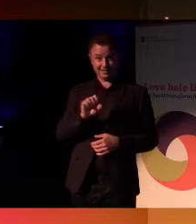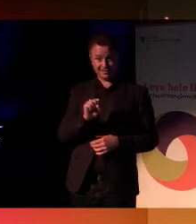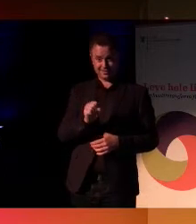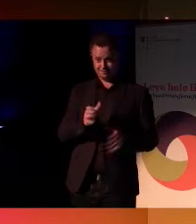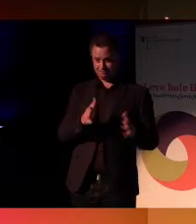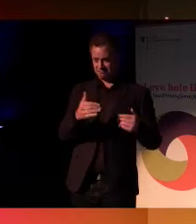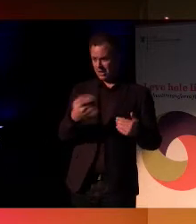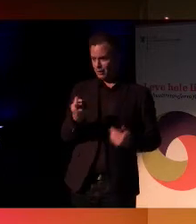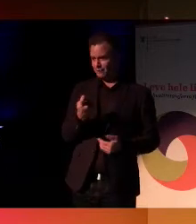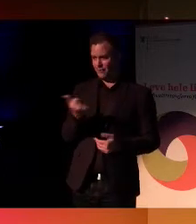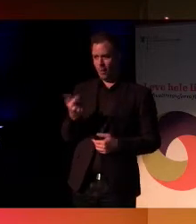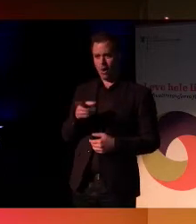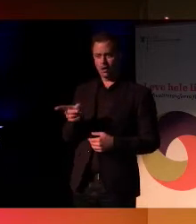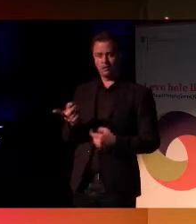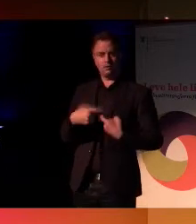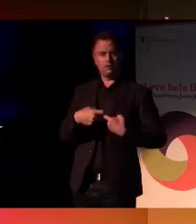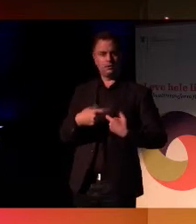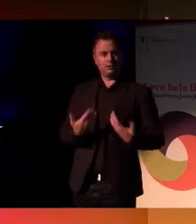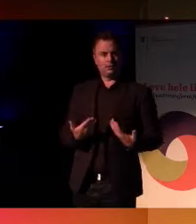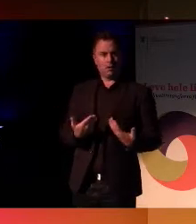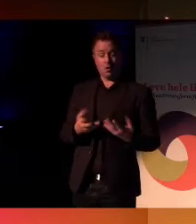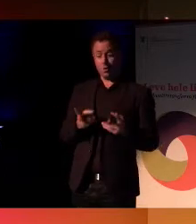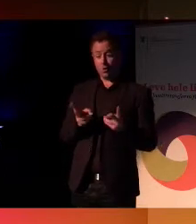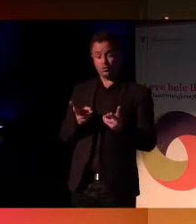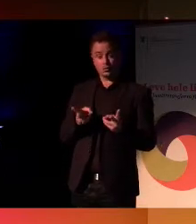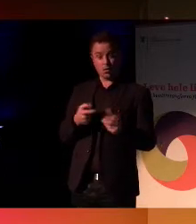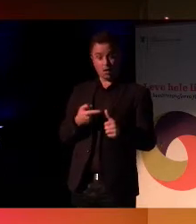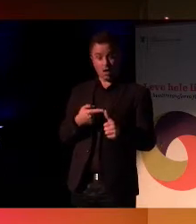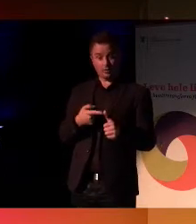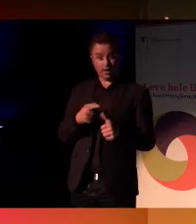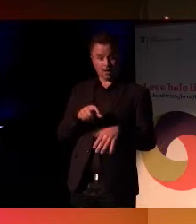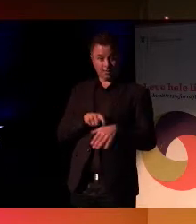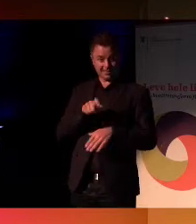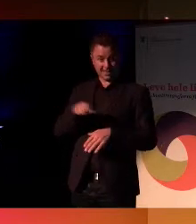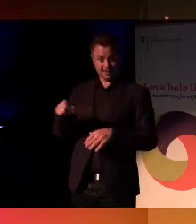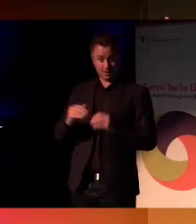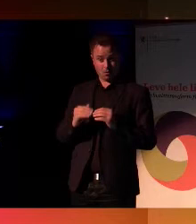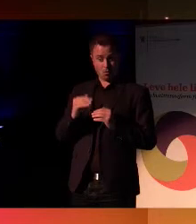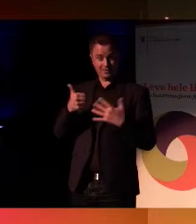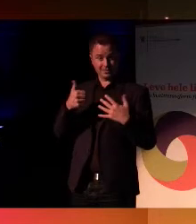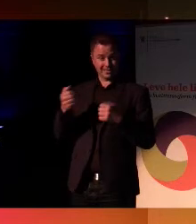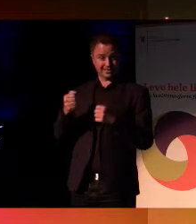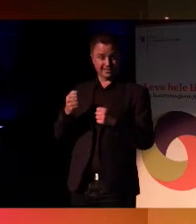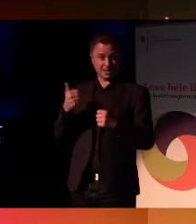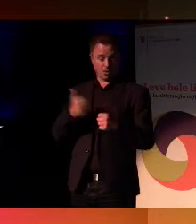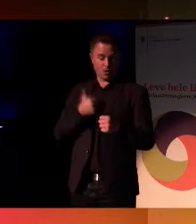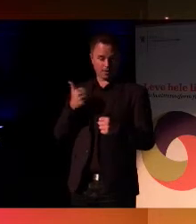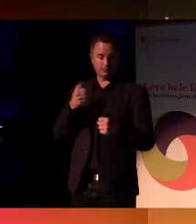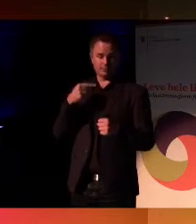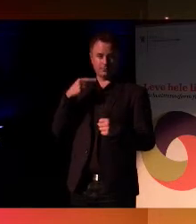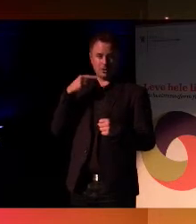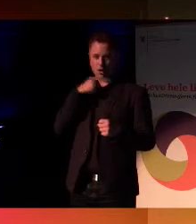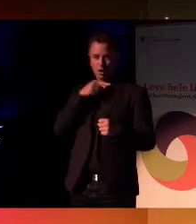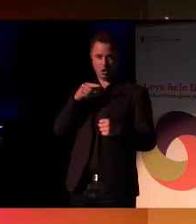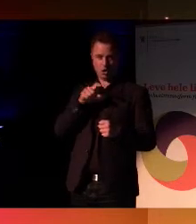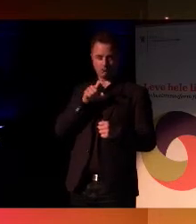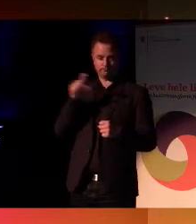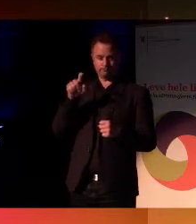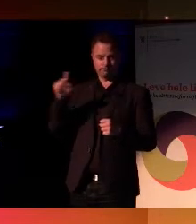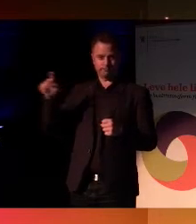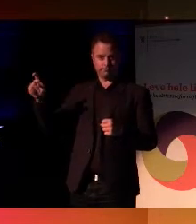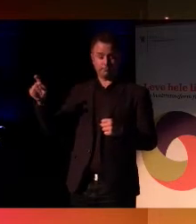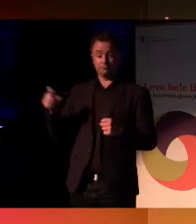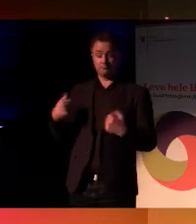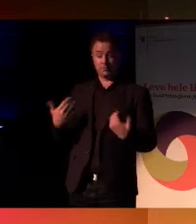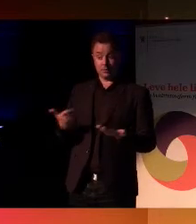på tallene for hvor mange pasienter som fikk over 60 år, det er den røde streken som går der med 60 år, som fikk